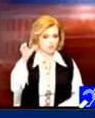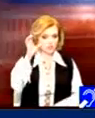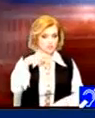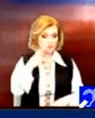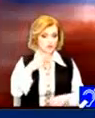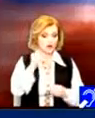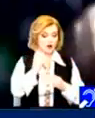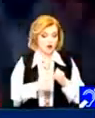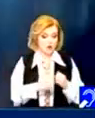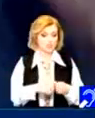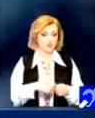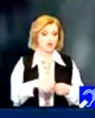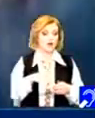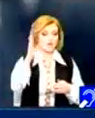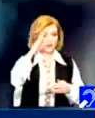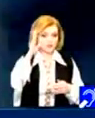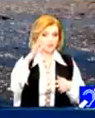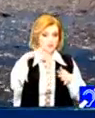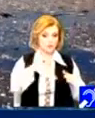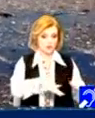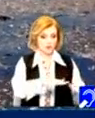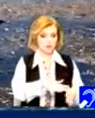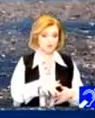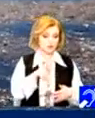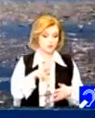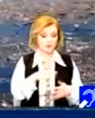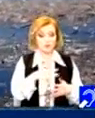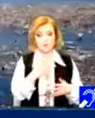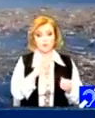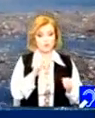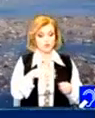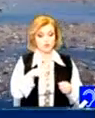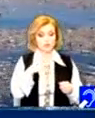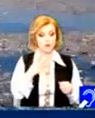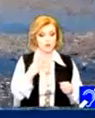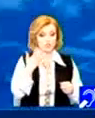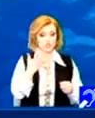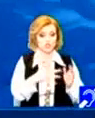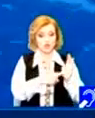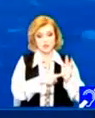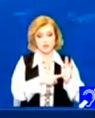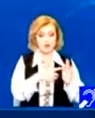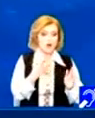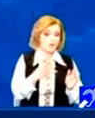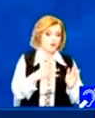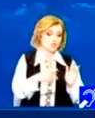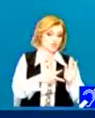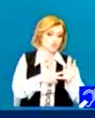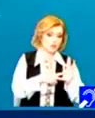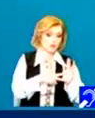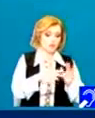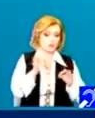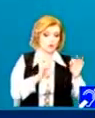susțin că fiecare metru cub de apă din oceane conține aproximativ 46.000 de particule de plastic ce se descompun în